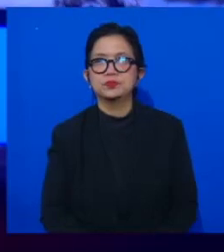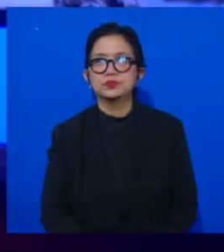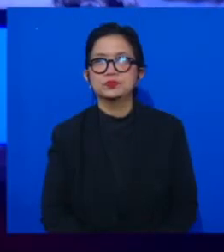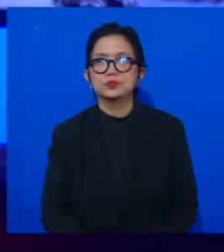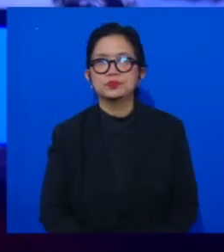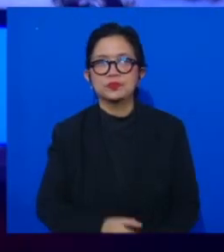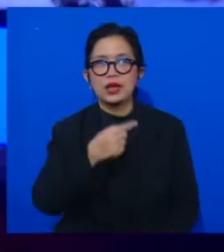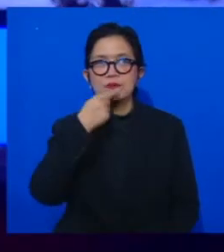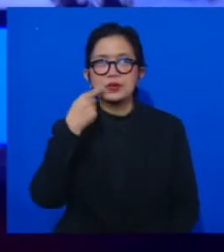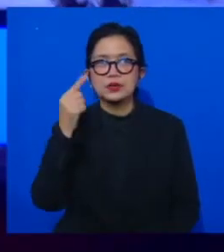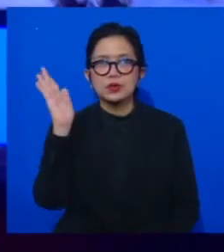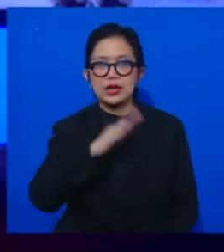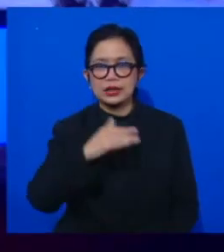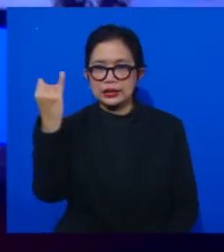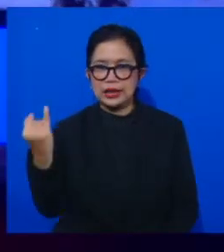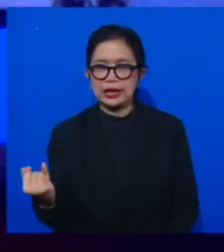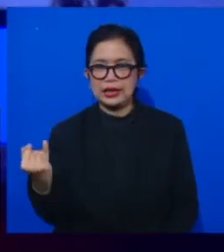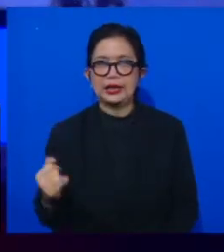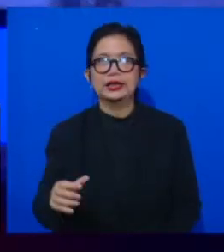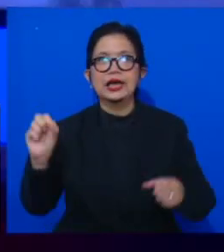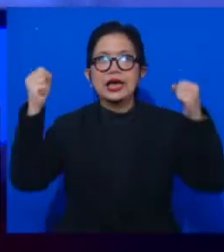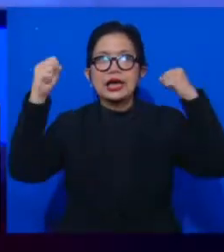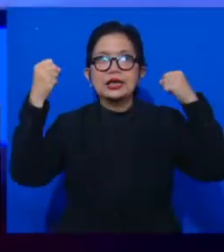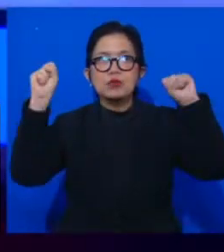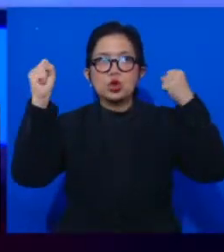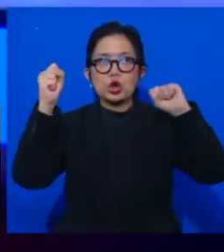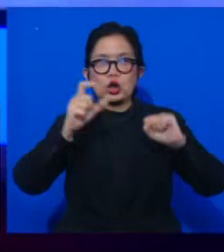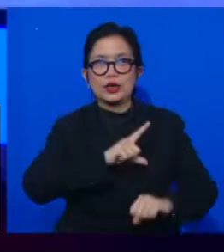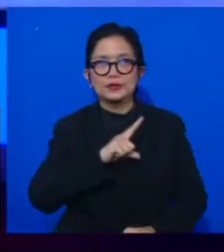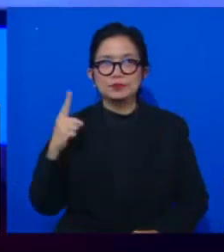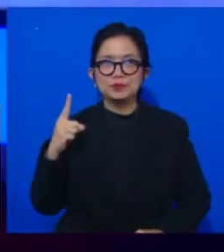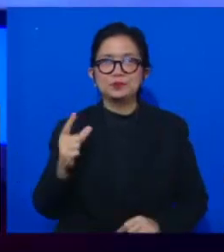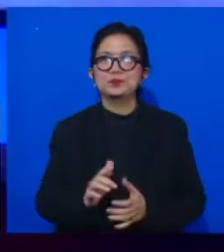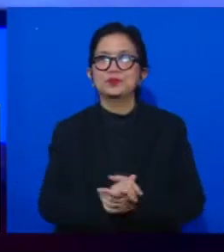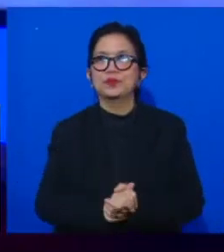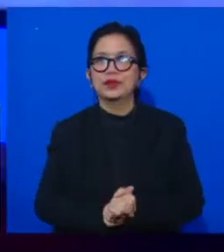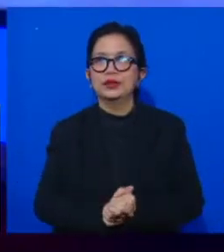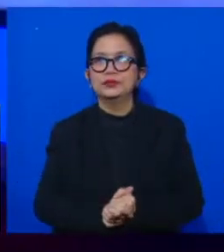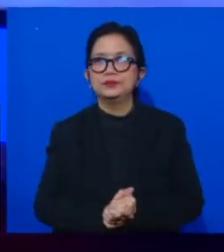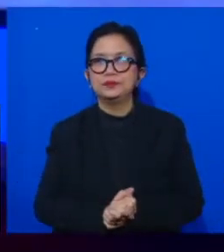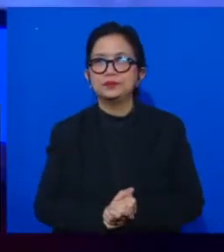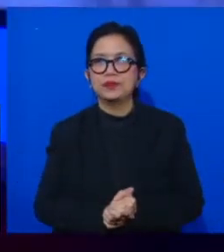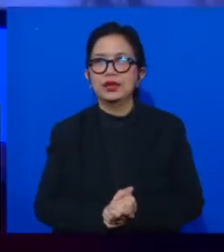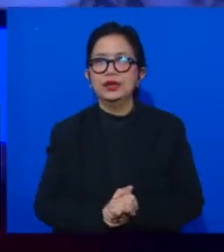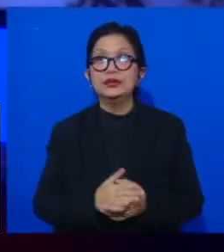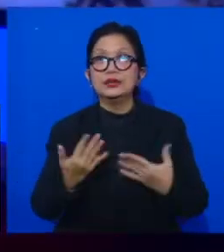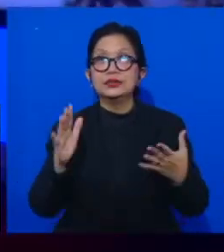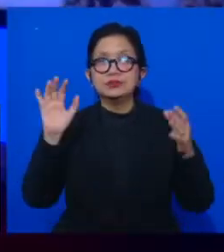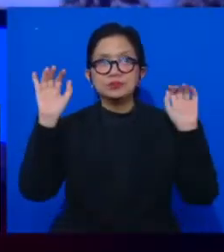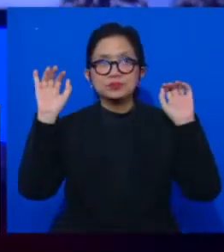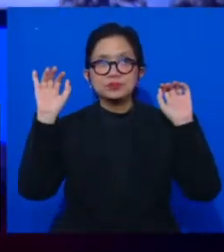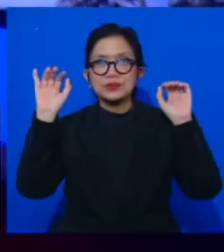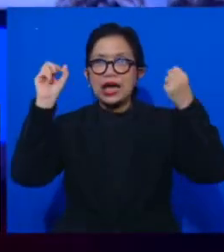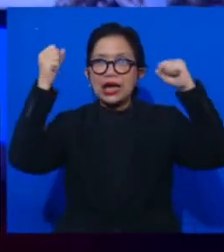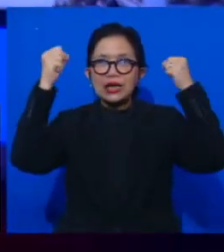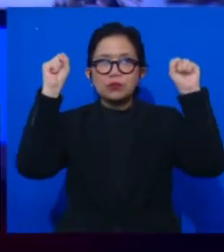Minggu adalah hari terakhir libur weekend. Di kota seperti Surabaya, Jawa Timur, Anda bisa liburan dengan sensasi suhu dingin di Trans Snow World.